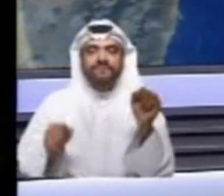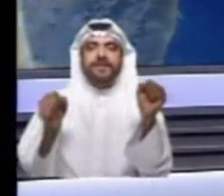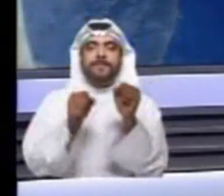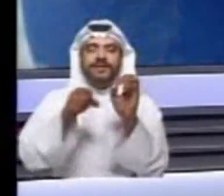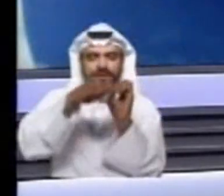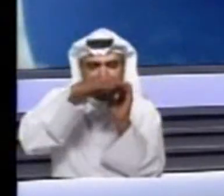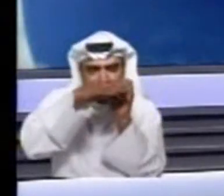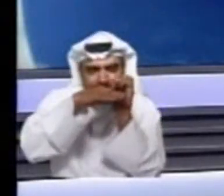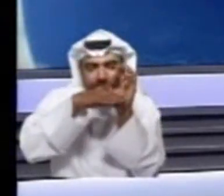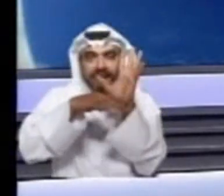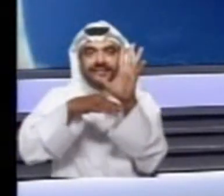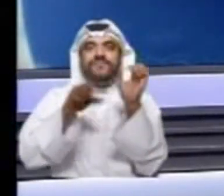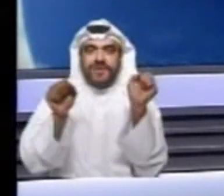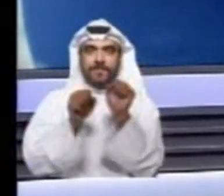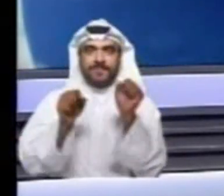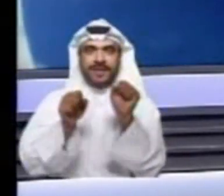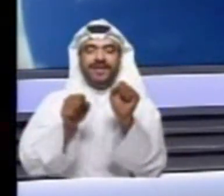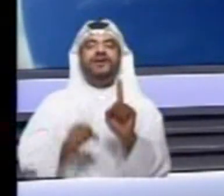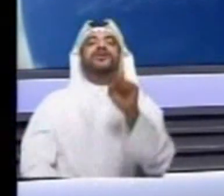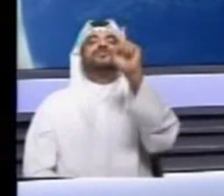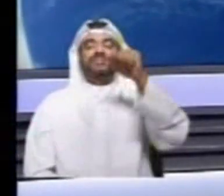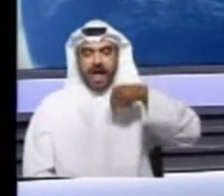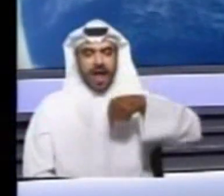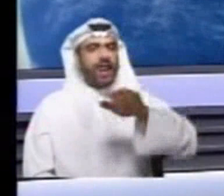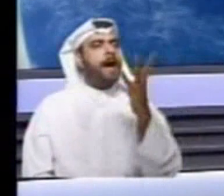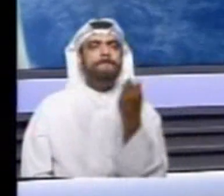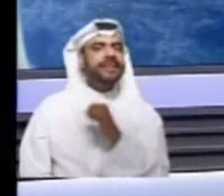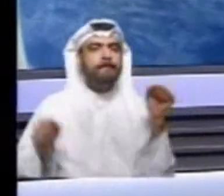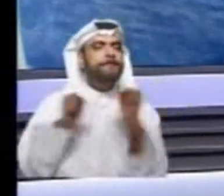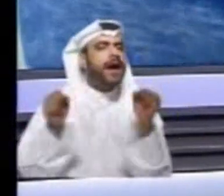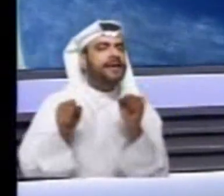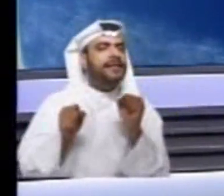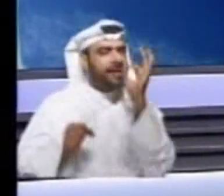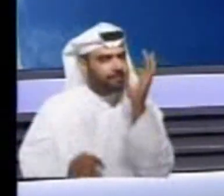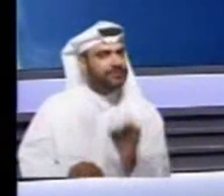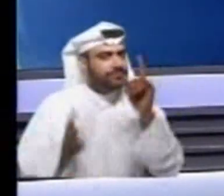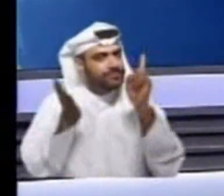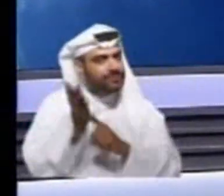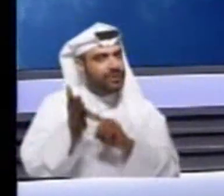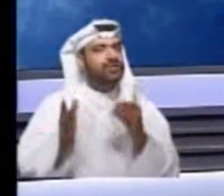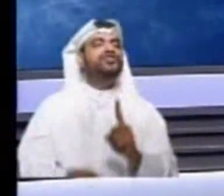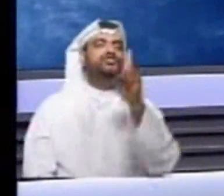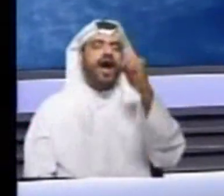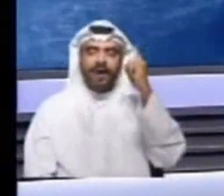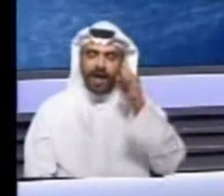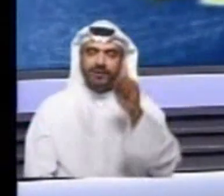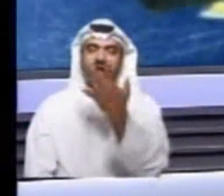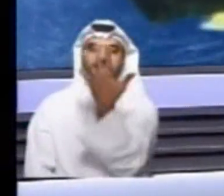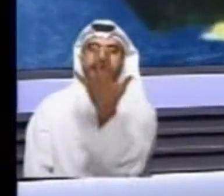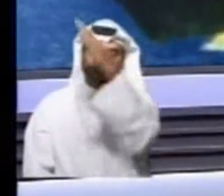تكون البرودة ملحوظة، والأجواء الشتوية بإذن الله أو البرودة تكون ملحوظة أكثر بإذن الله خلال فترة المربع عنية في تاريخ